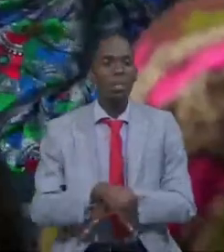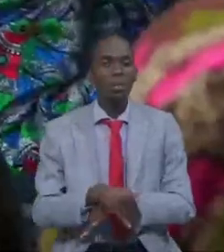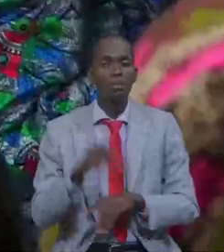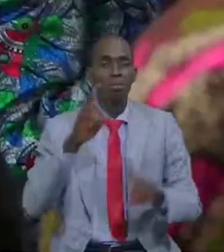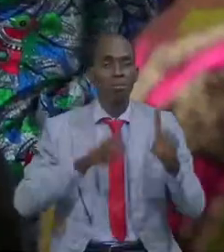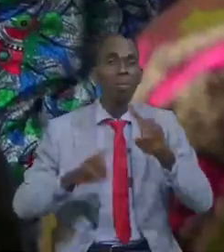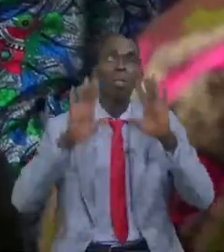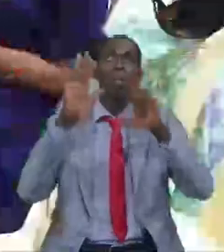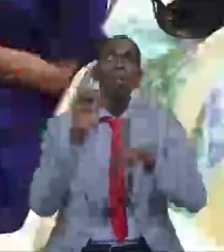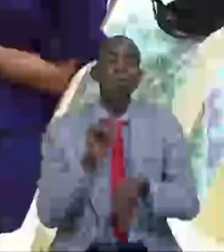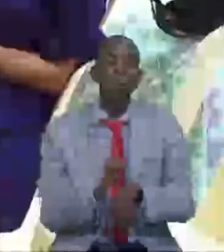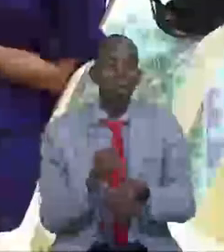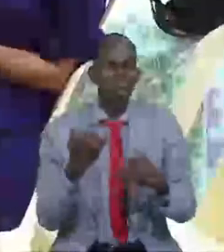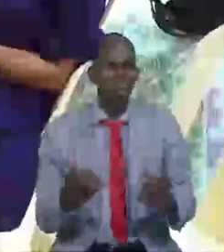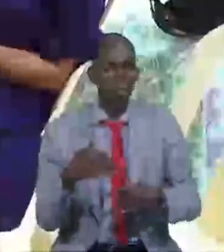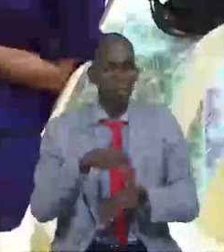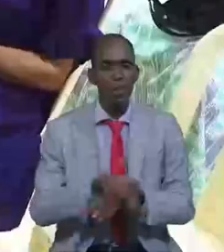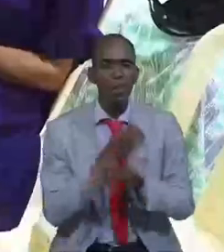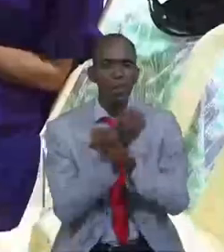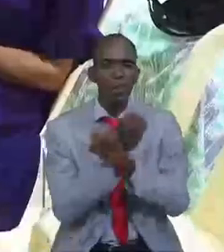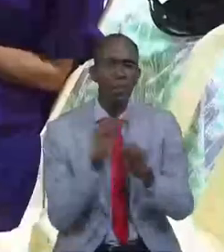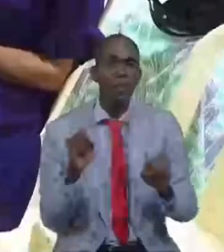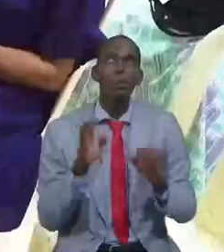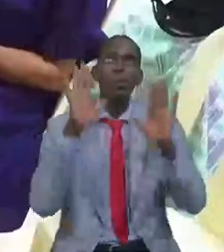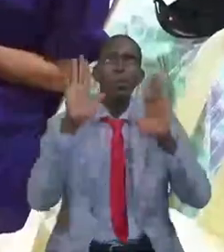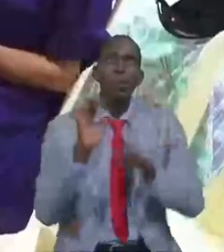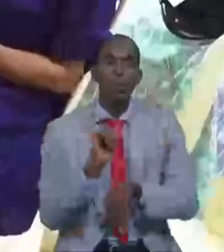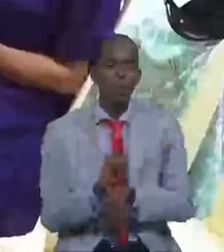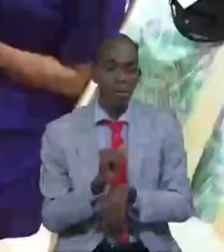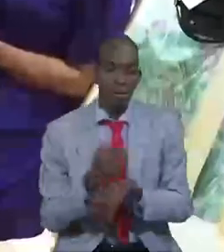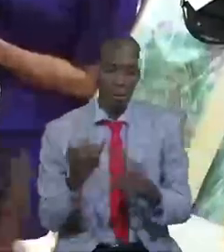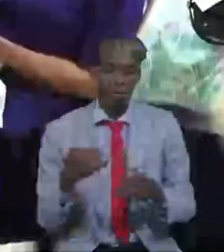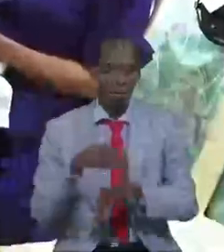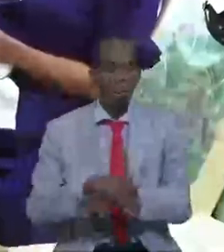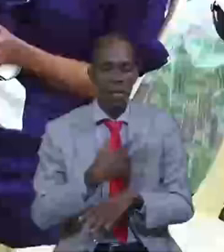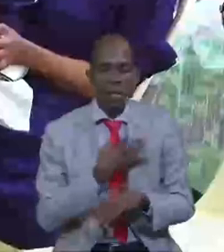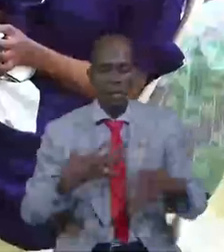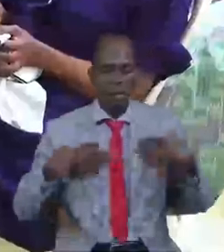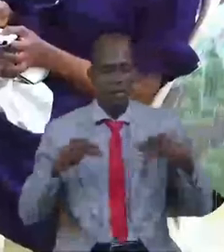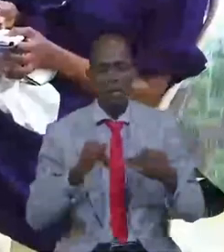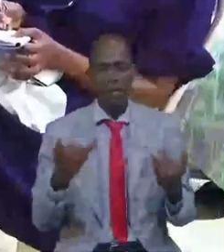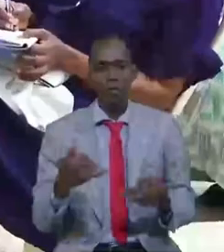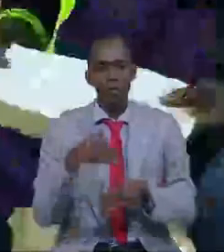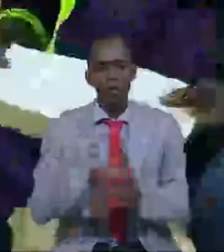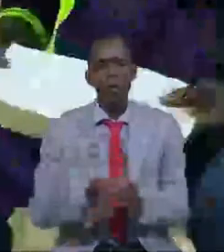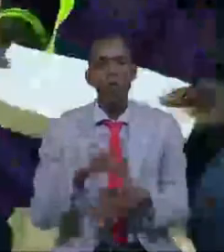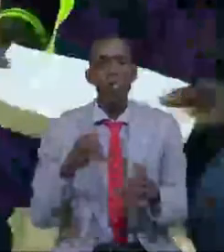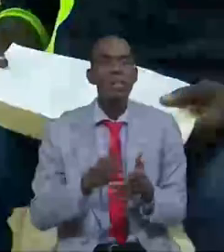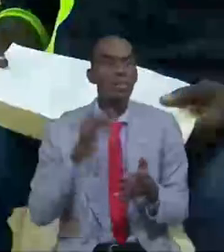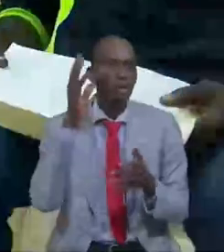Salut. Ça s'accomplira.